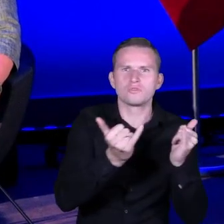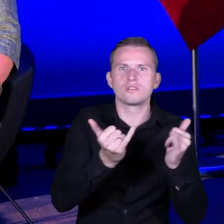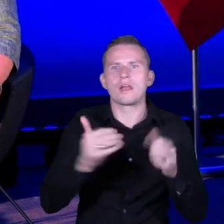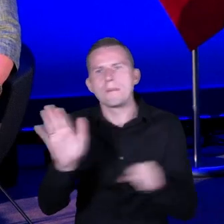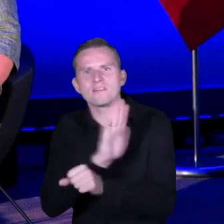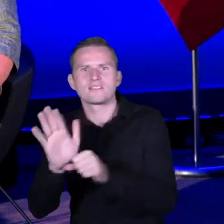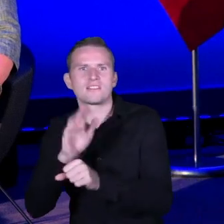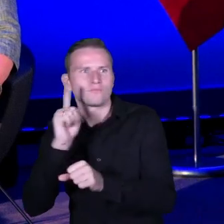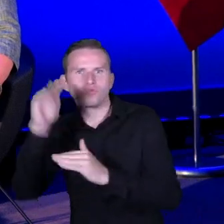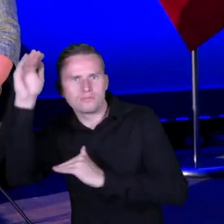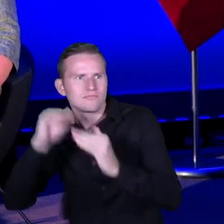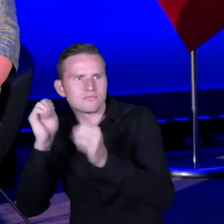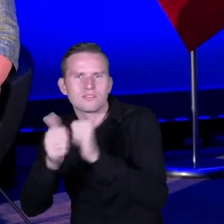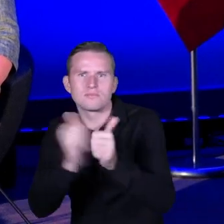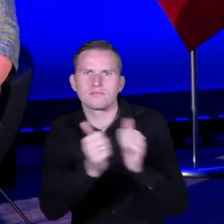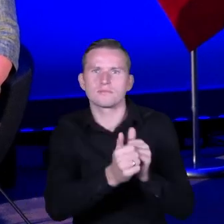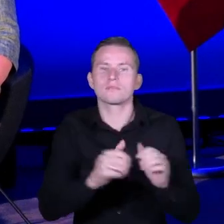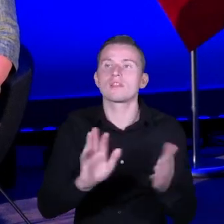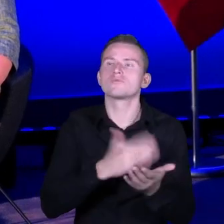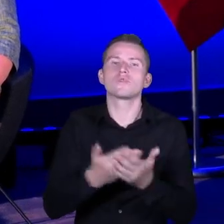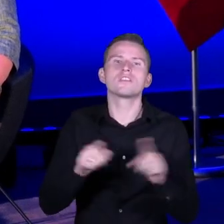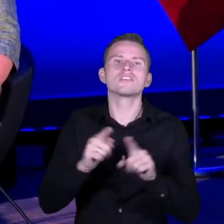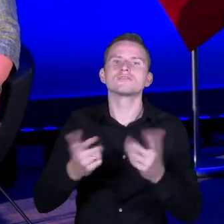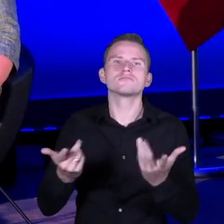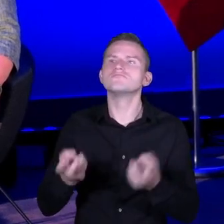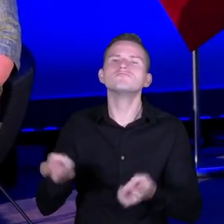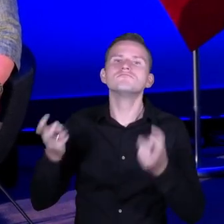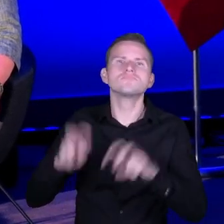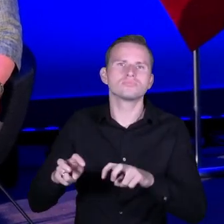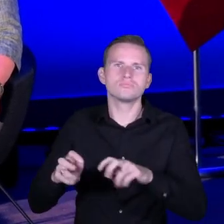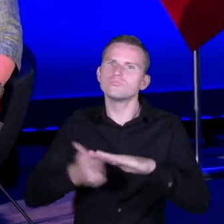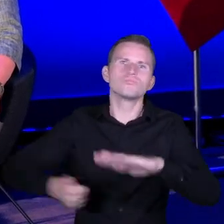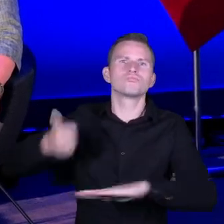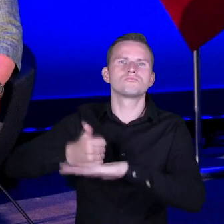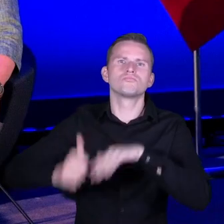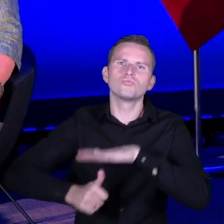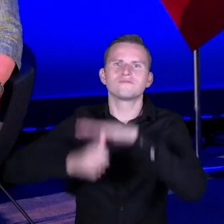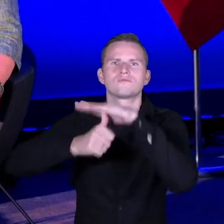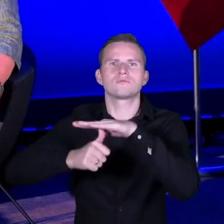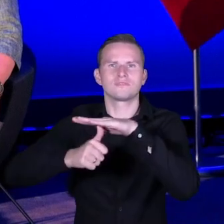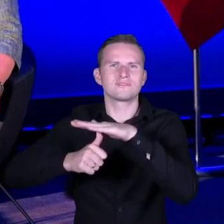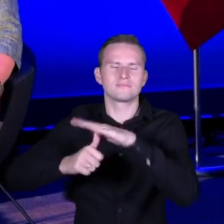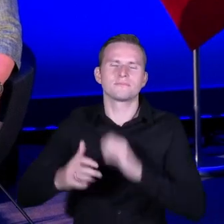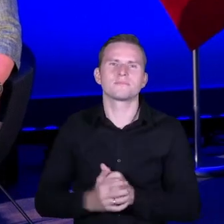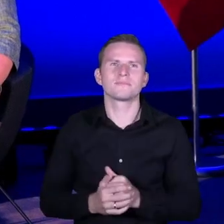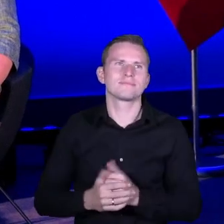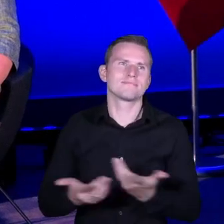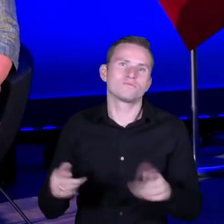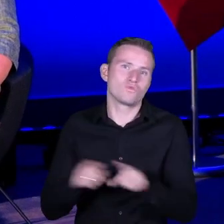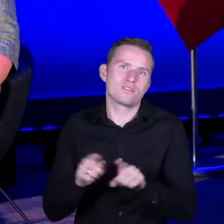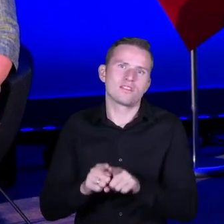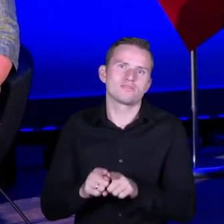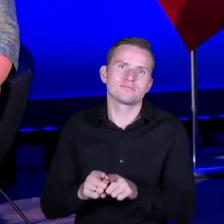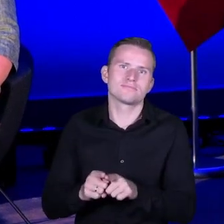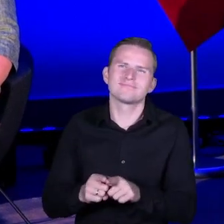przywództwa i liderstwa, które jest oparte też w tej samosterowności. Więc bardzo